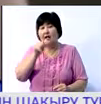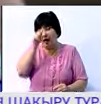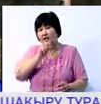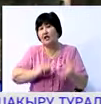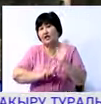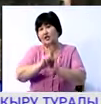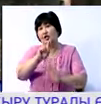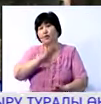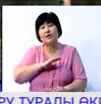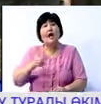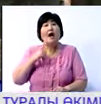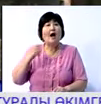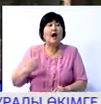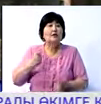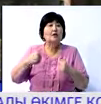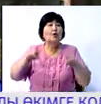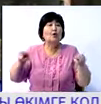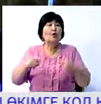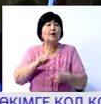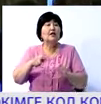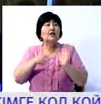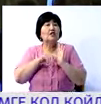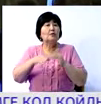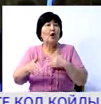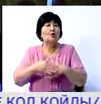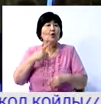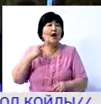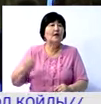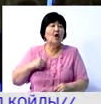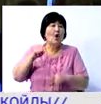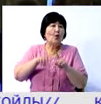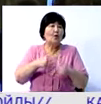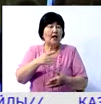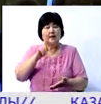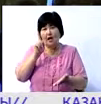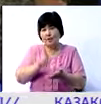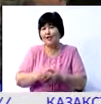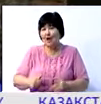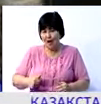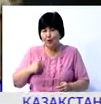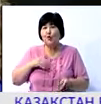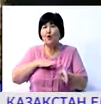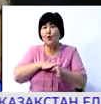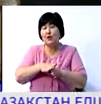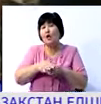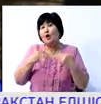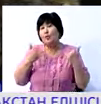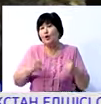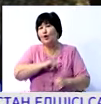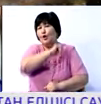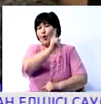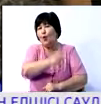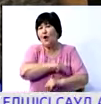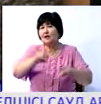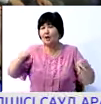кіріскен болатын. Әскери бөлім құрылғаннан бері 7000-ға жуық сарбаз отан алдындағы борышын абыроймен өтеді. Ал бүгінде қуатты